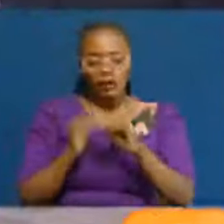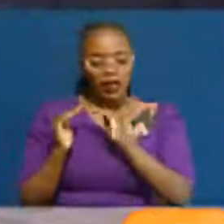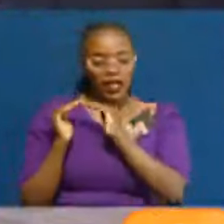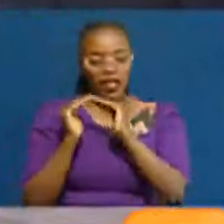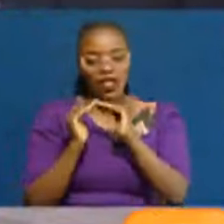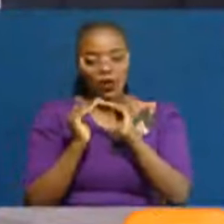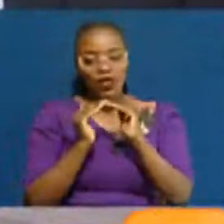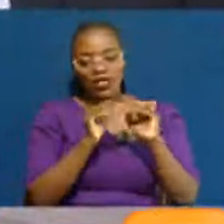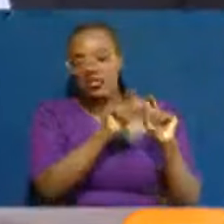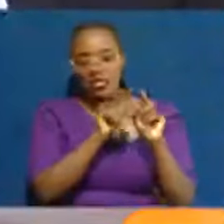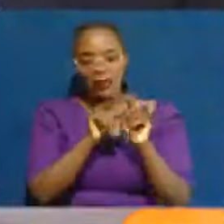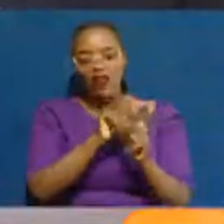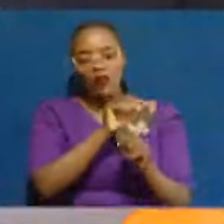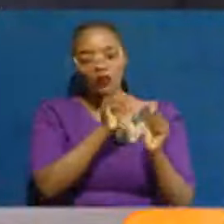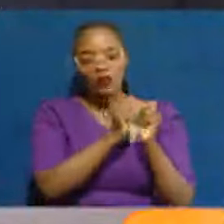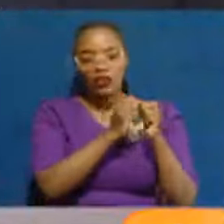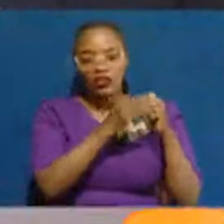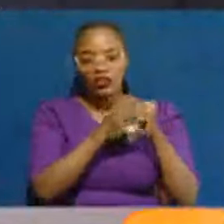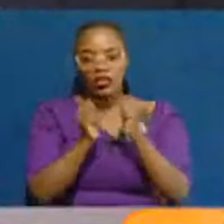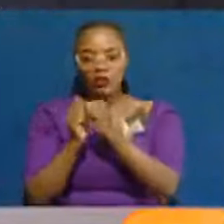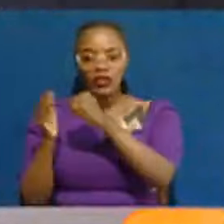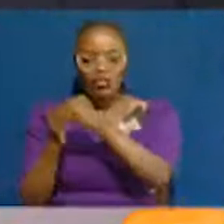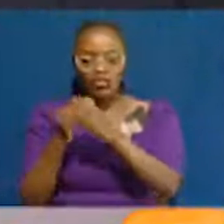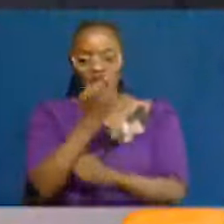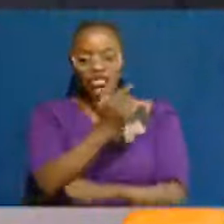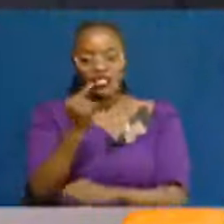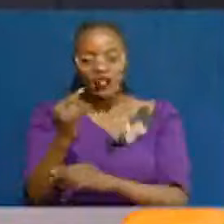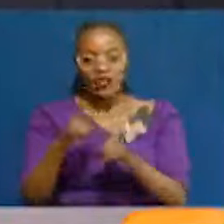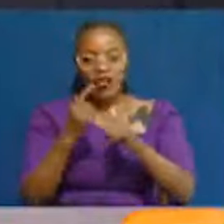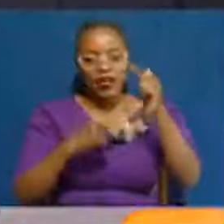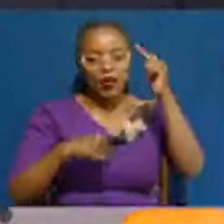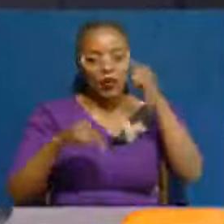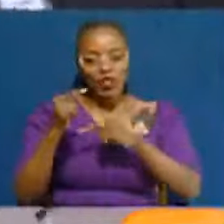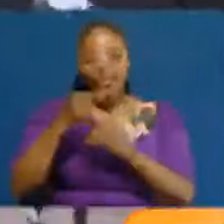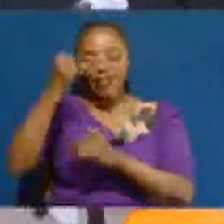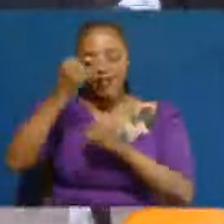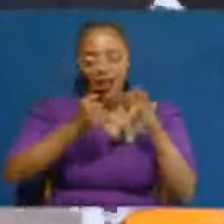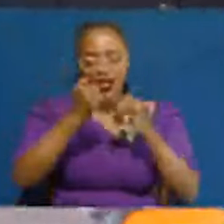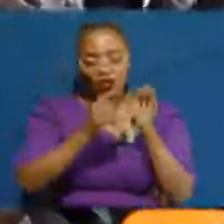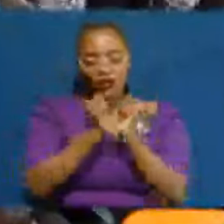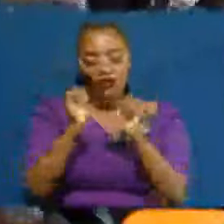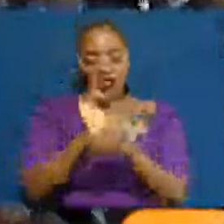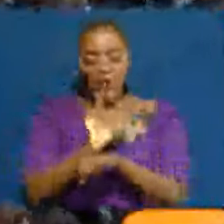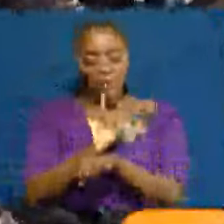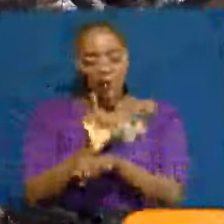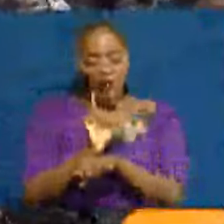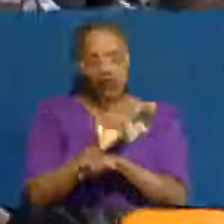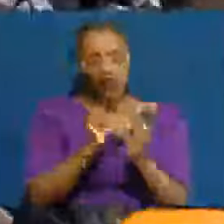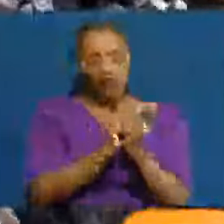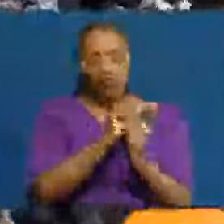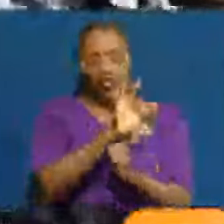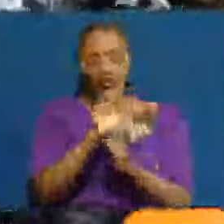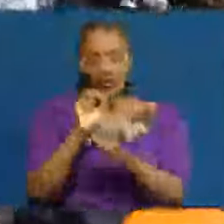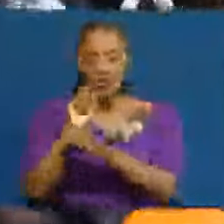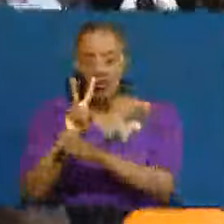vikapu 19 kwa 19 kwenye robo ya tatu kabla ya Thunder kushinda robo ya mwisho kwa vikapu 17 kwa